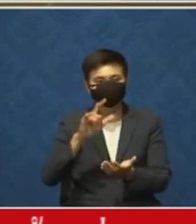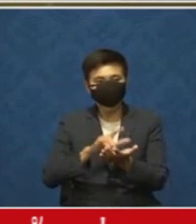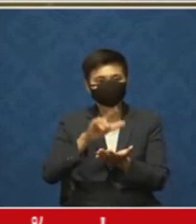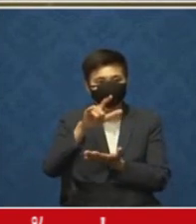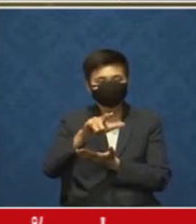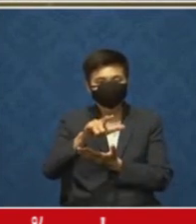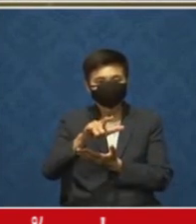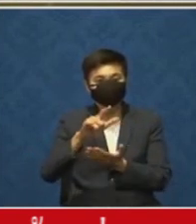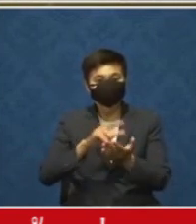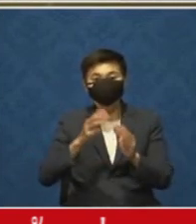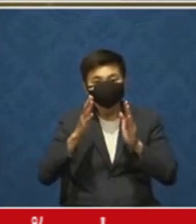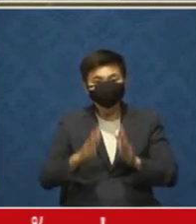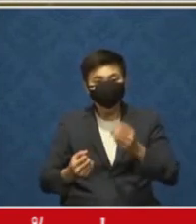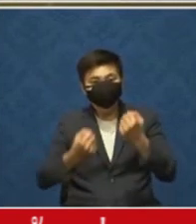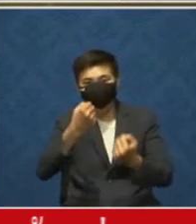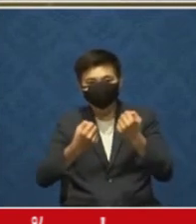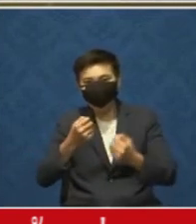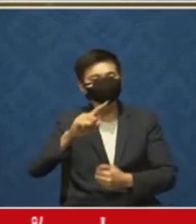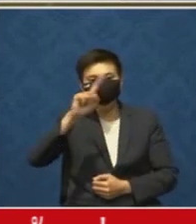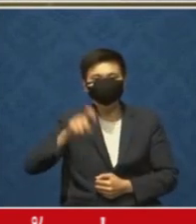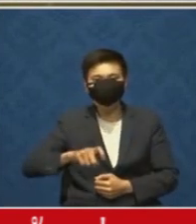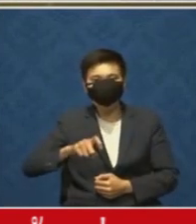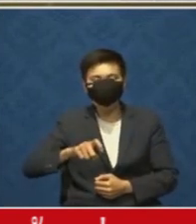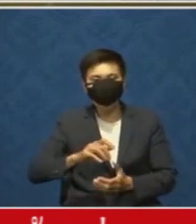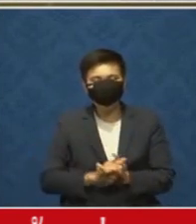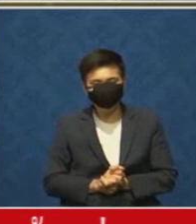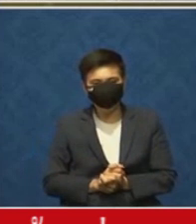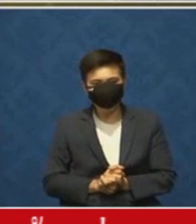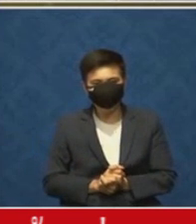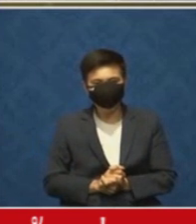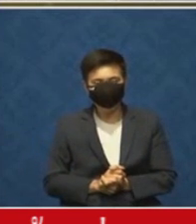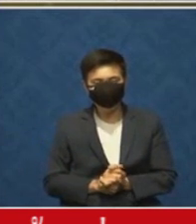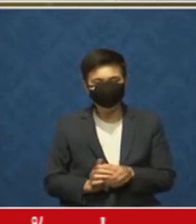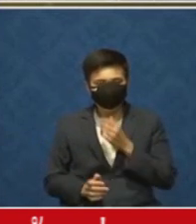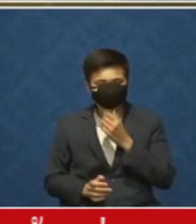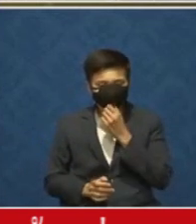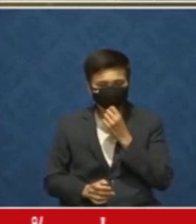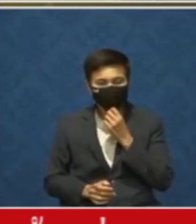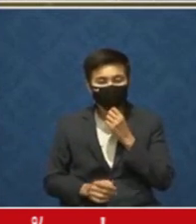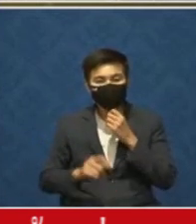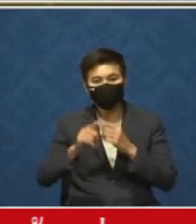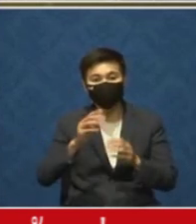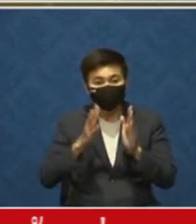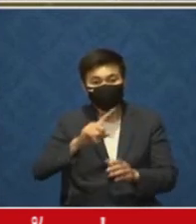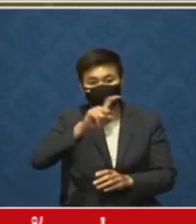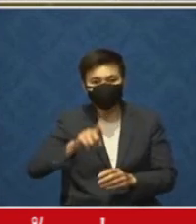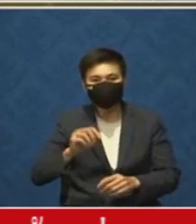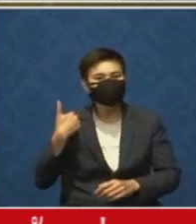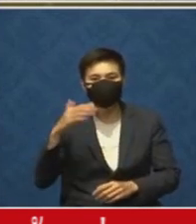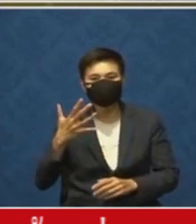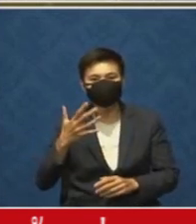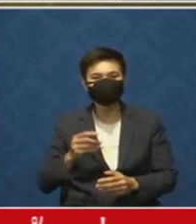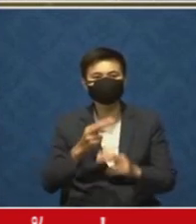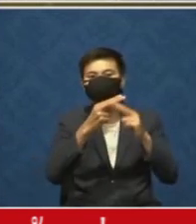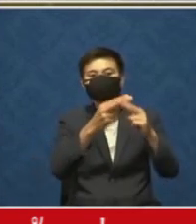ไร้คนขับประจำฐานบินชายฝั่งครับโดยเป็นการจัดหาอากาศย